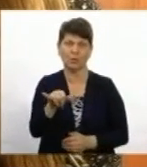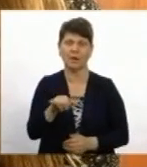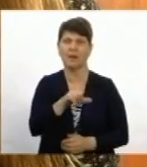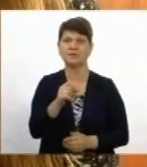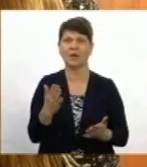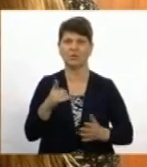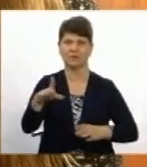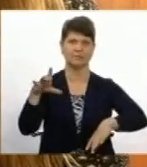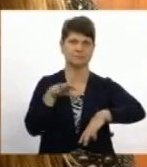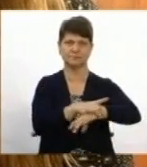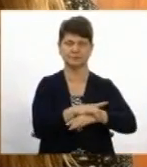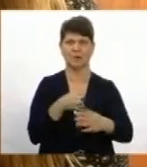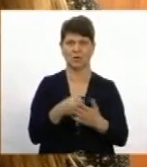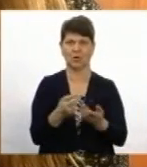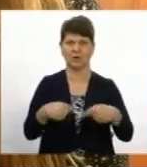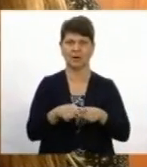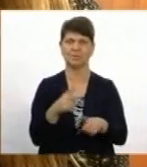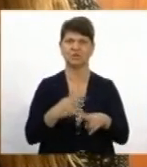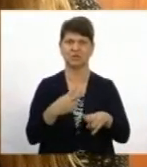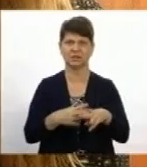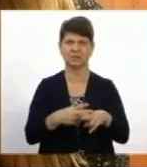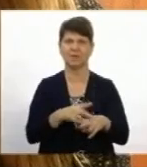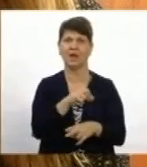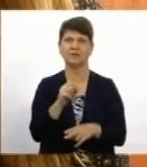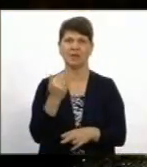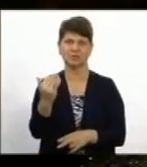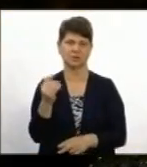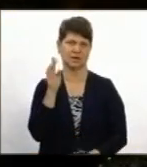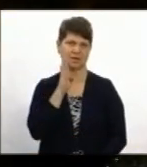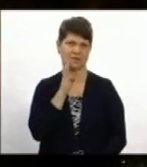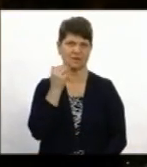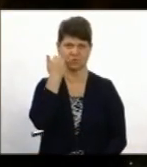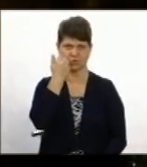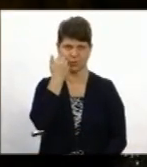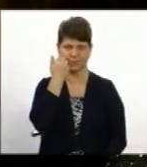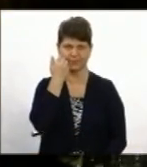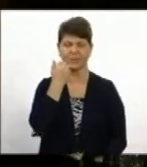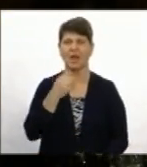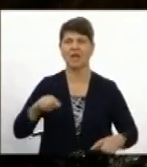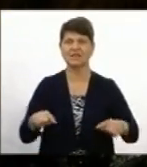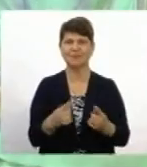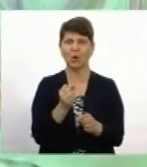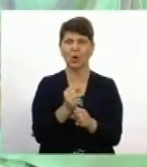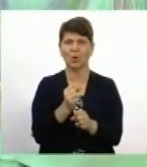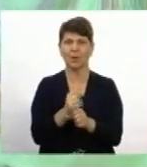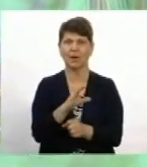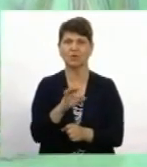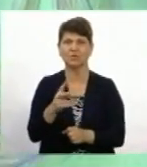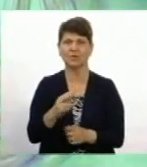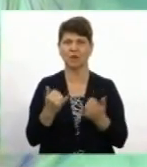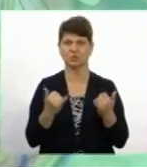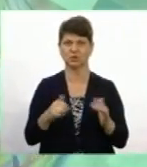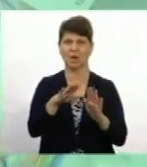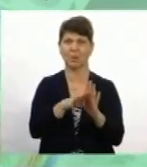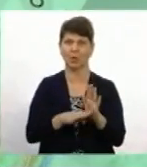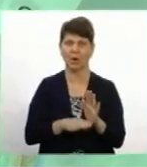вона прикована до неї от таким залізним кайданом, за що їй соромно. Створювала свої роботи Софія за допомогою сучасних програм